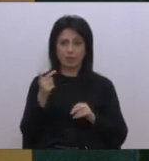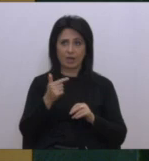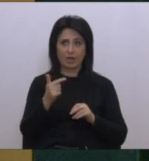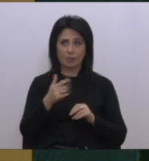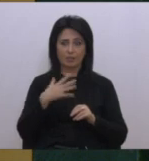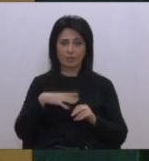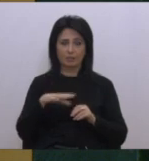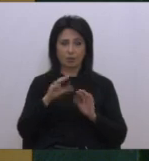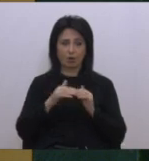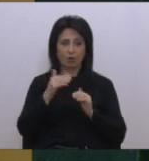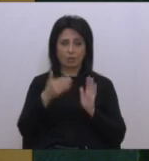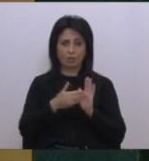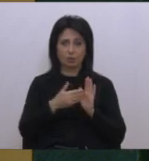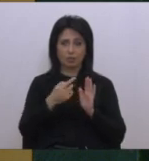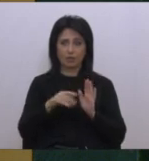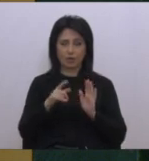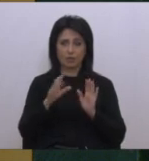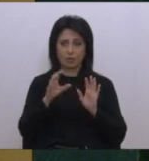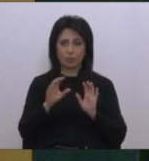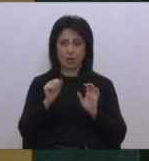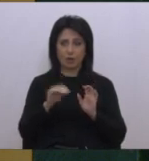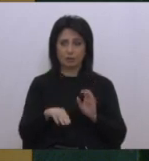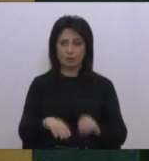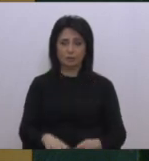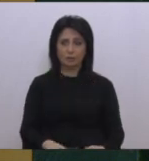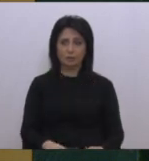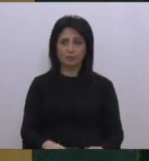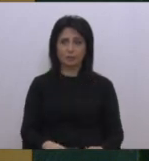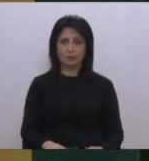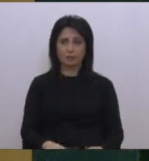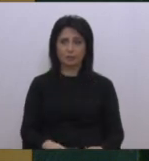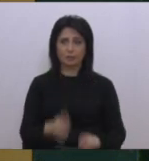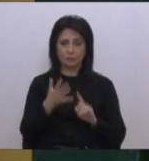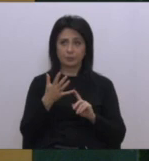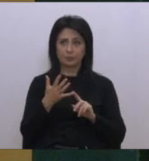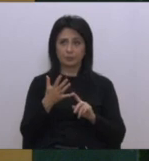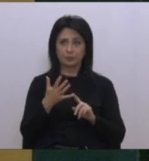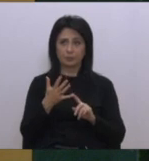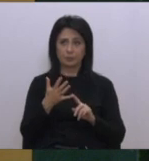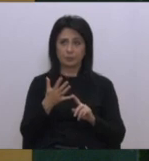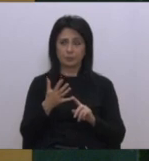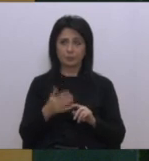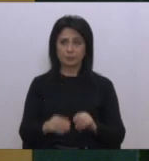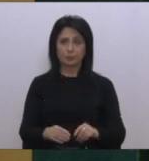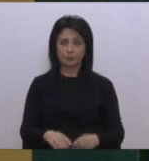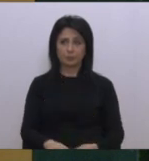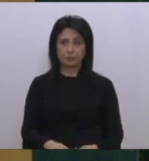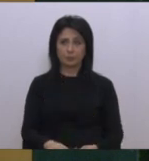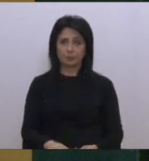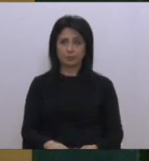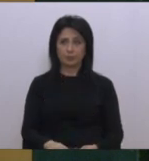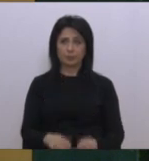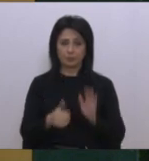გარანტირებულია საქართველოს კონსტიტუციით და სხვა საკანონმდებლო აქტებით. კითხვები არის. მეხუთე პუნქტი? არ არის ცვლილება.